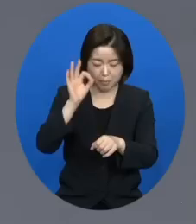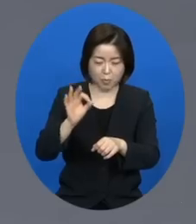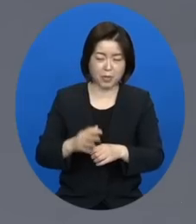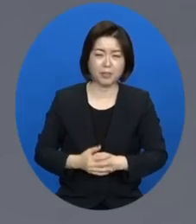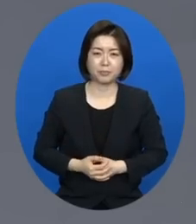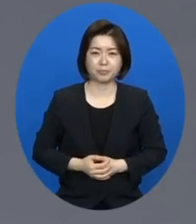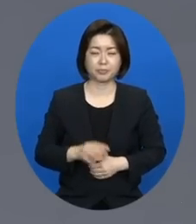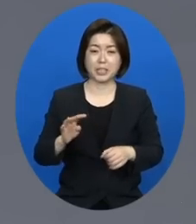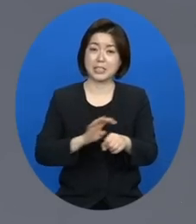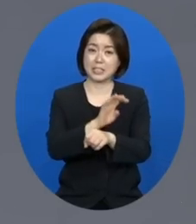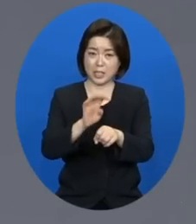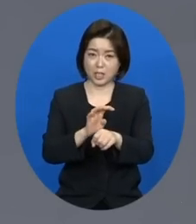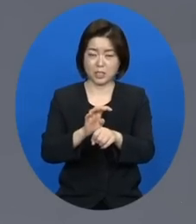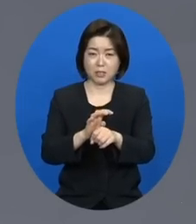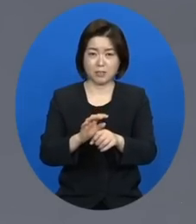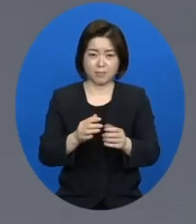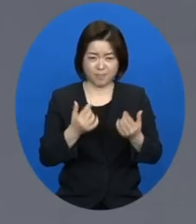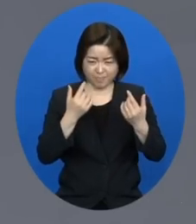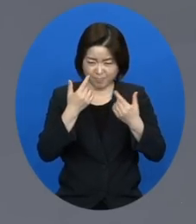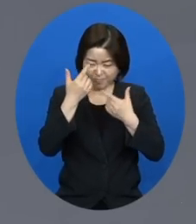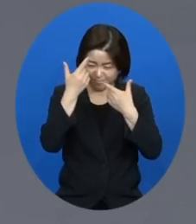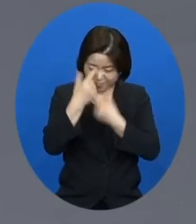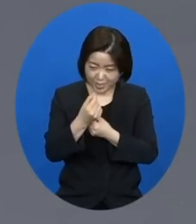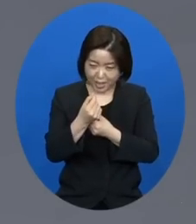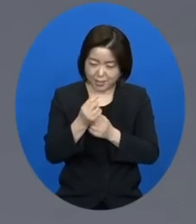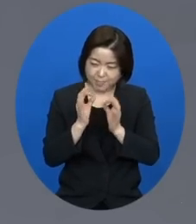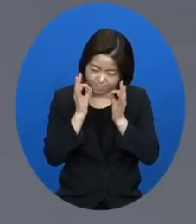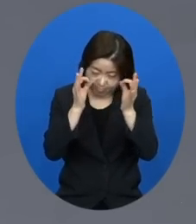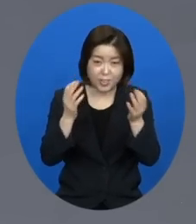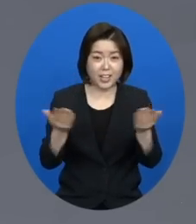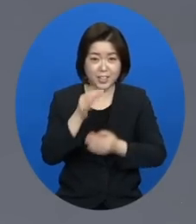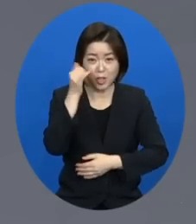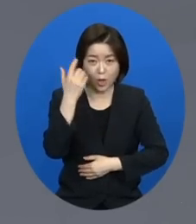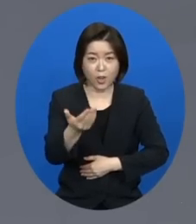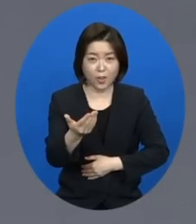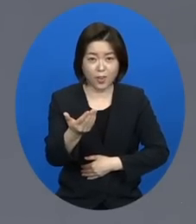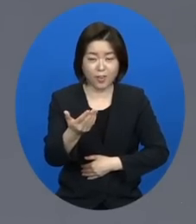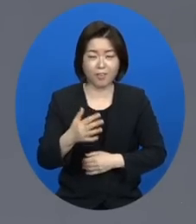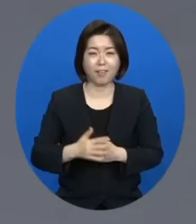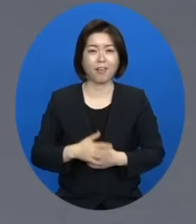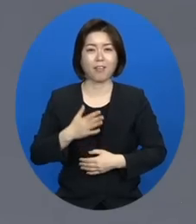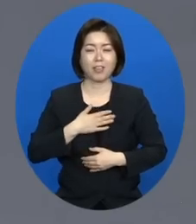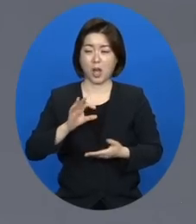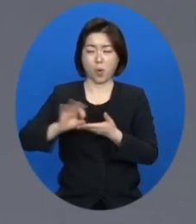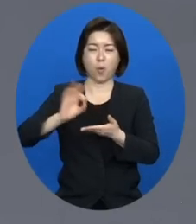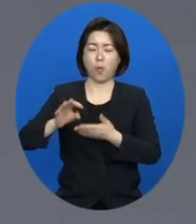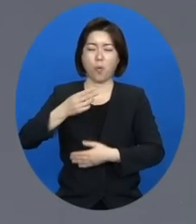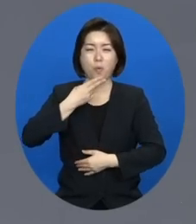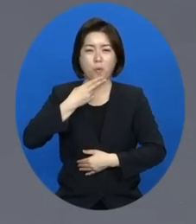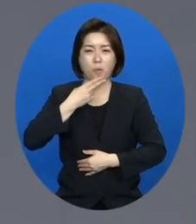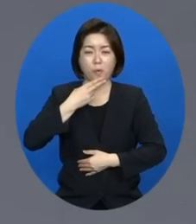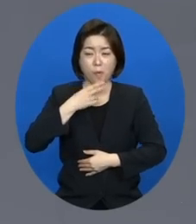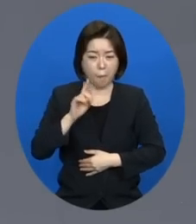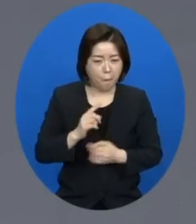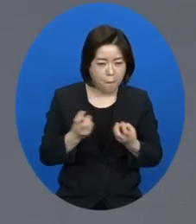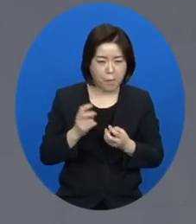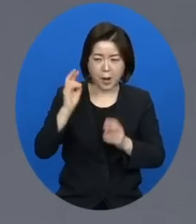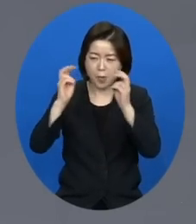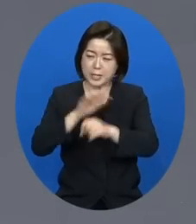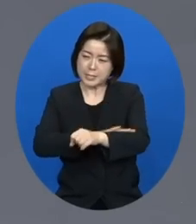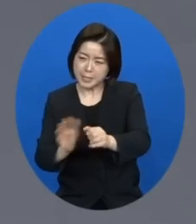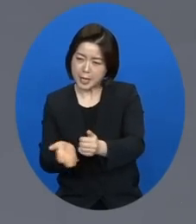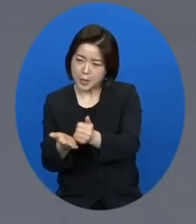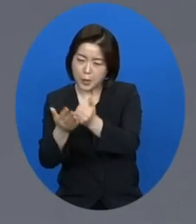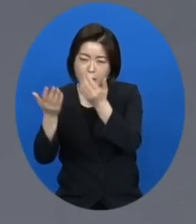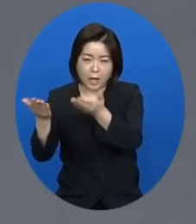그 40시간 다 성실하게 일하시죠? 아, 이 시간을 정말 나는 낭비하지 않고 어떻게 하면 이 회사가 더 잘 될 수